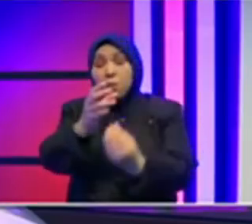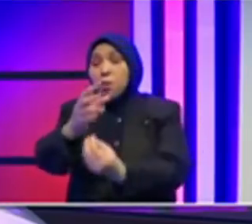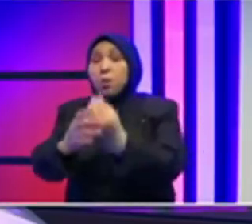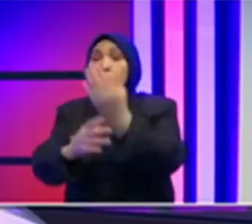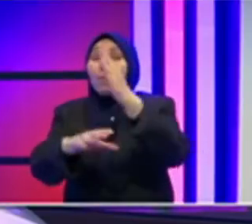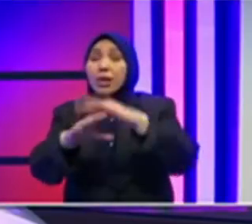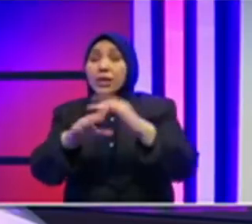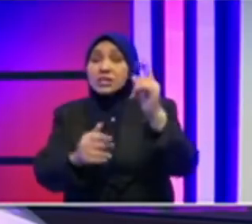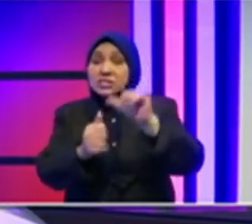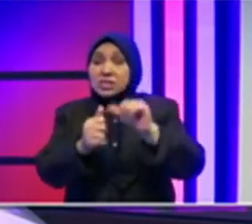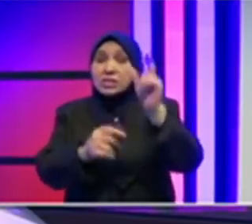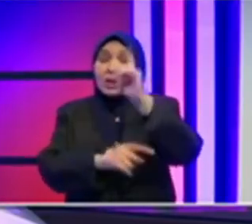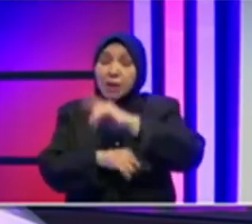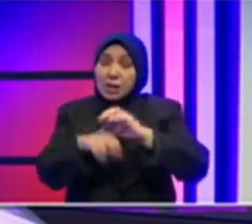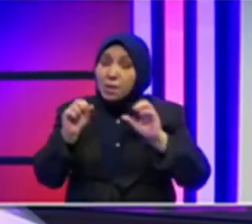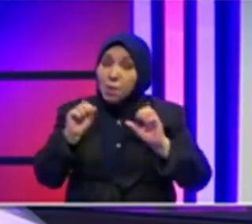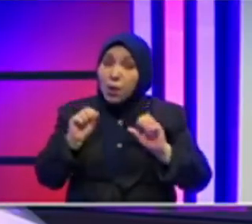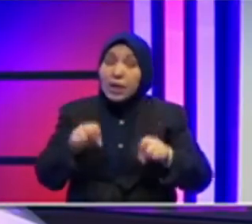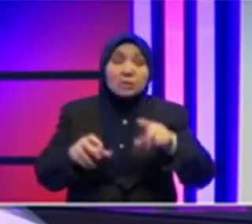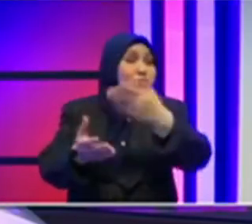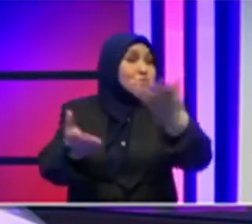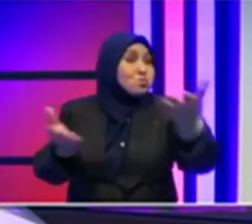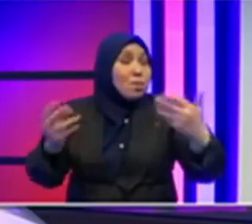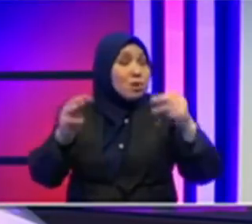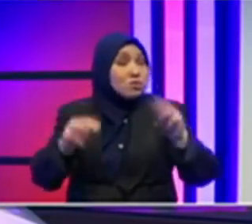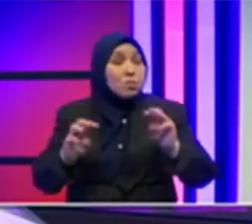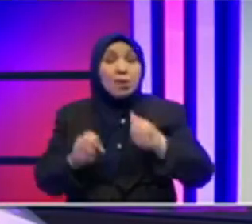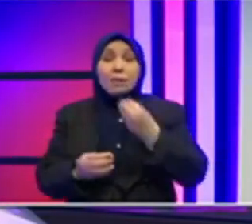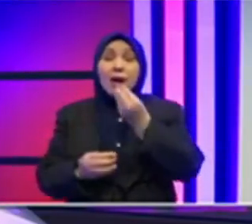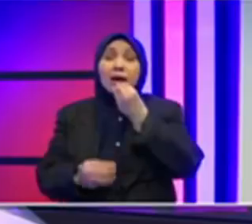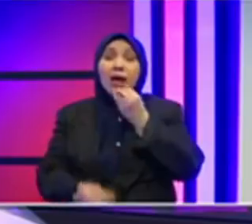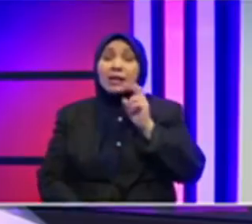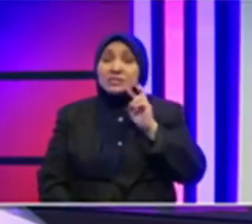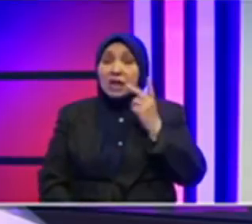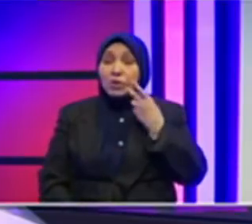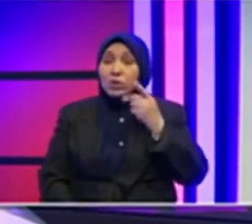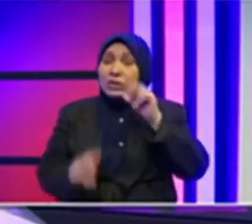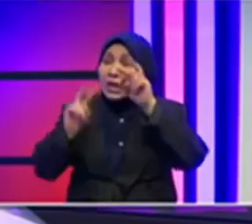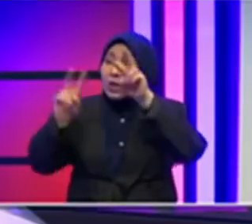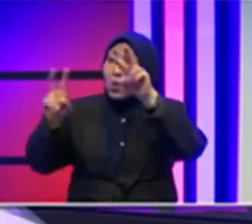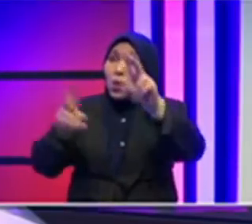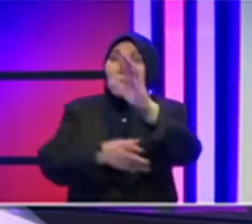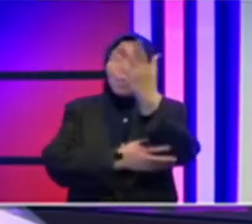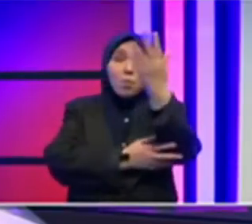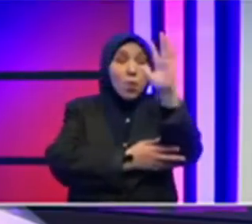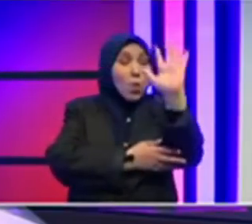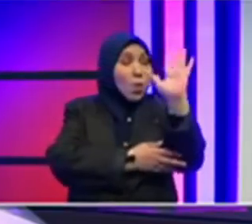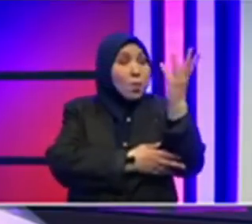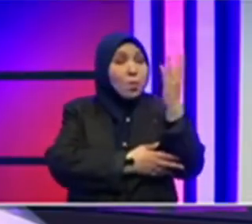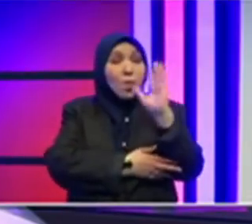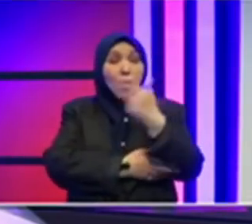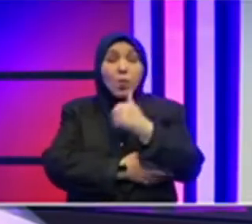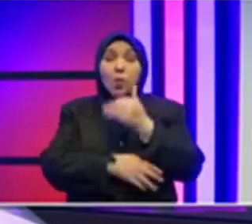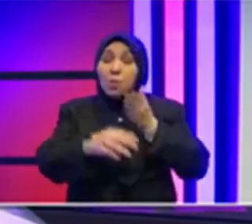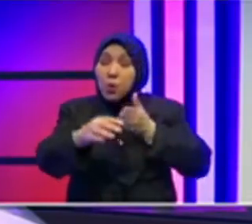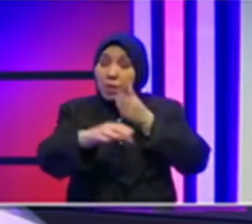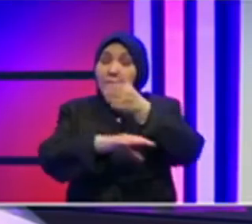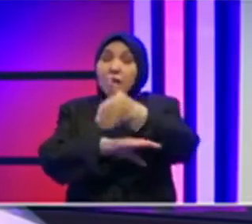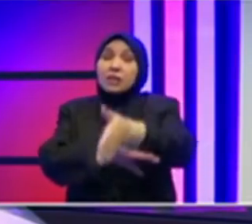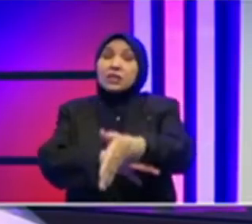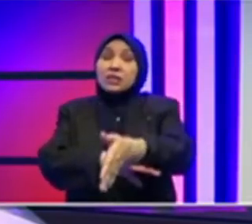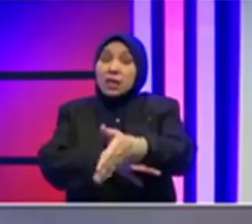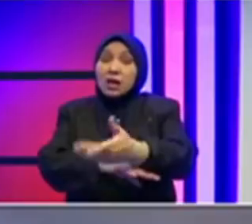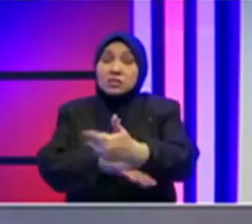hari. Tuan-tuan boleh makan sayur, ya, bila kita lihat kepada pokok-pokok ustaznya di sekitar, bila tuan-tuan merentas negeri nanti,